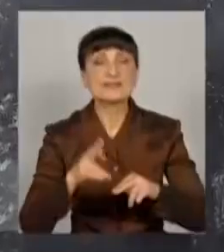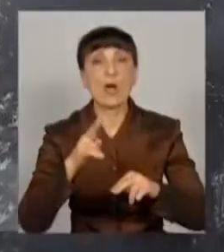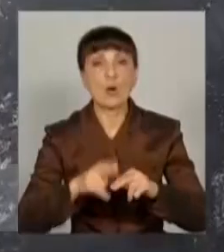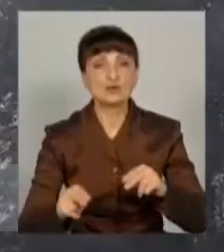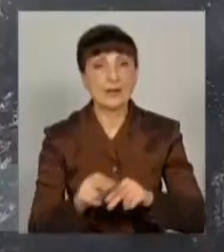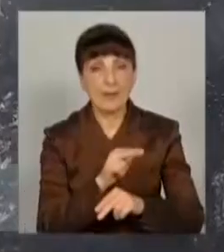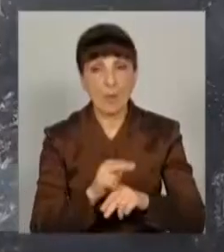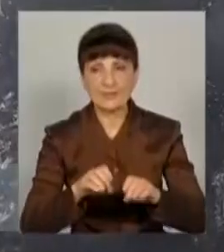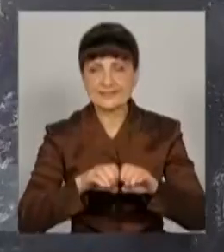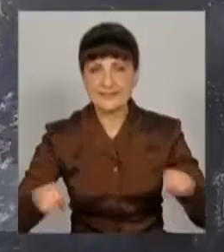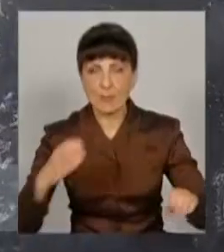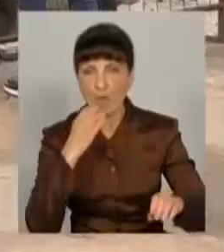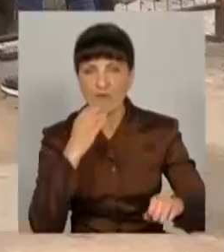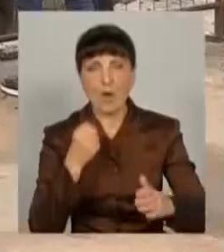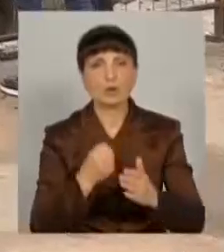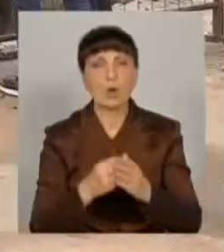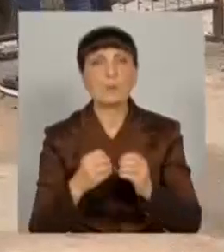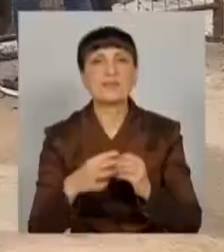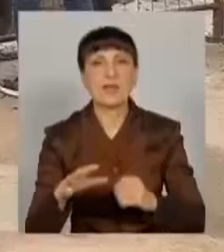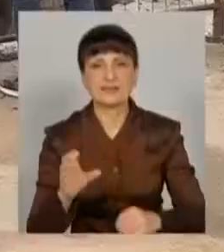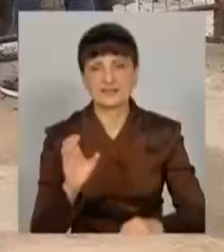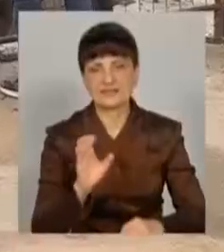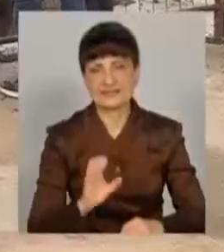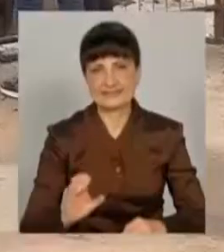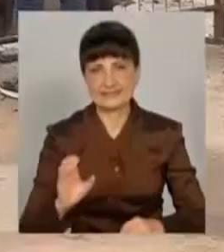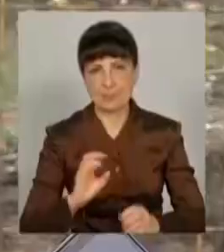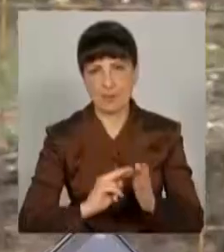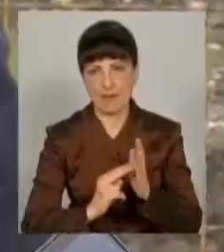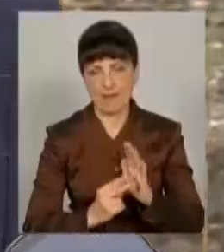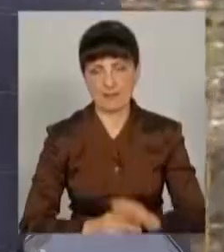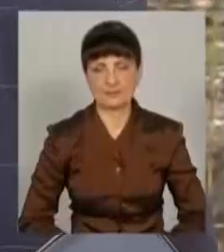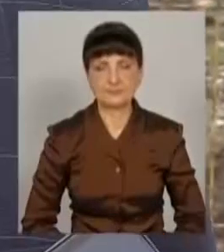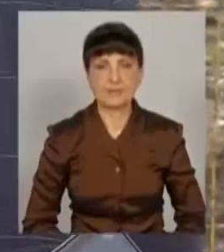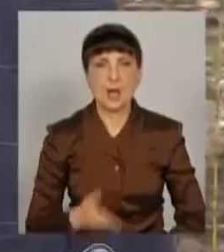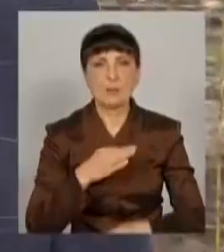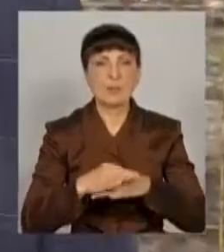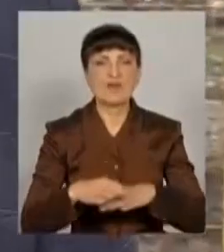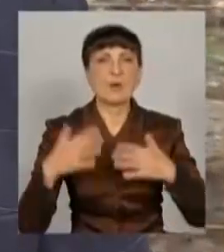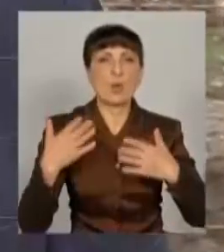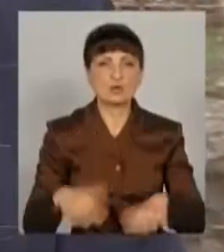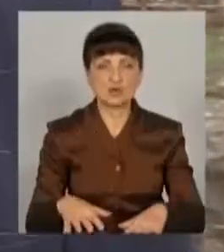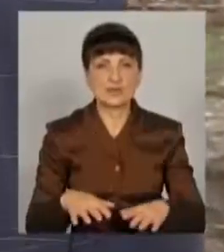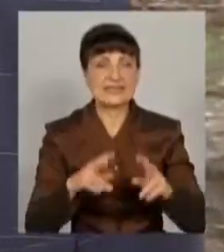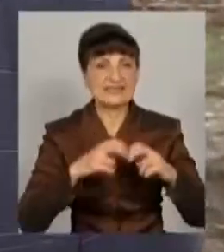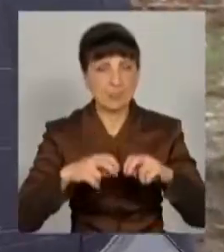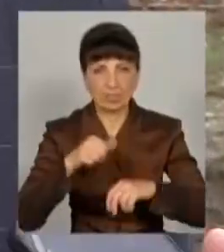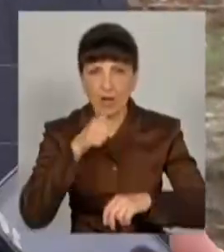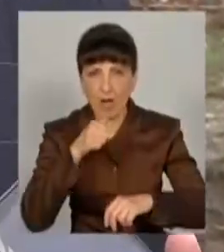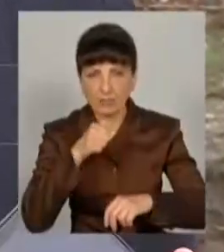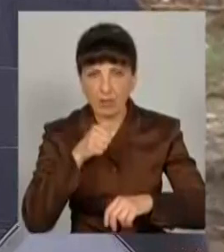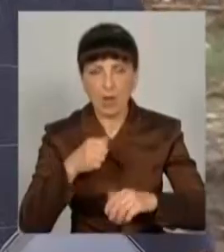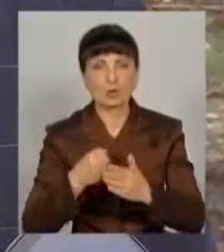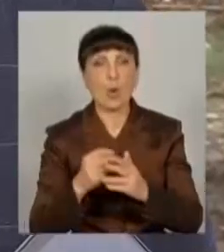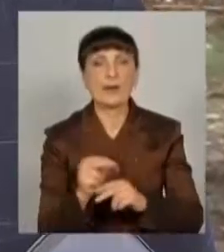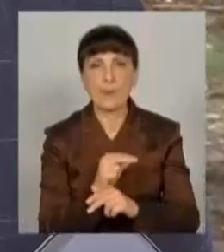закончить ремонт тепловых сетей планируют до 15 сентября. Мы провели уже гидравлические испытания до